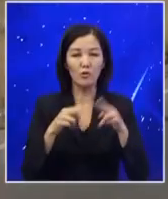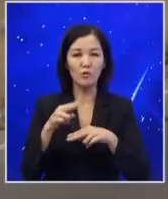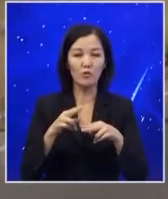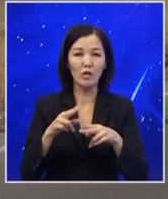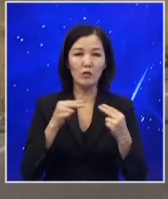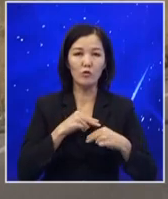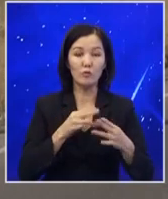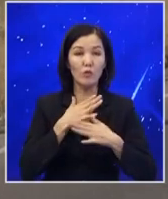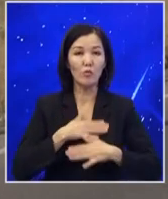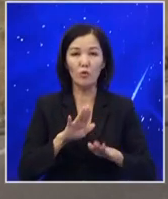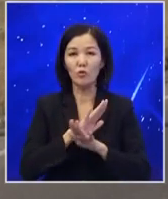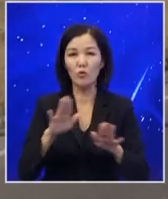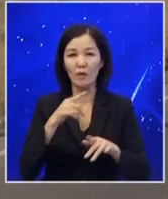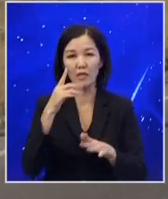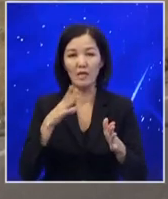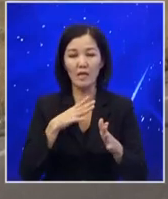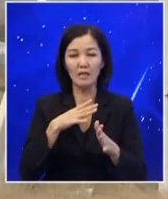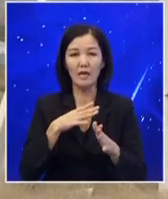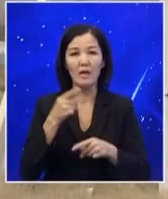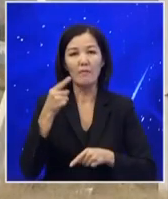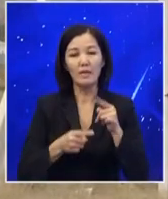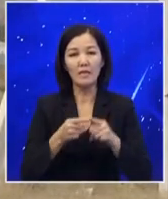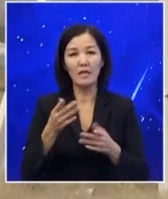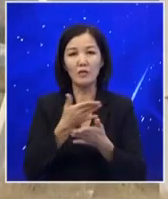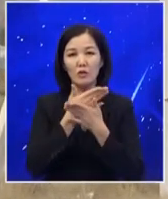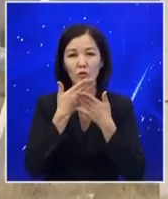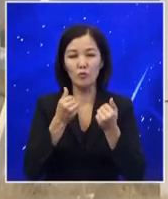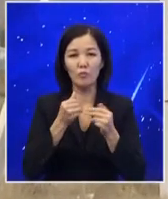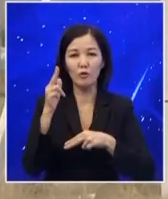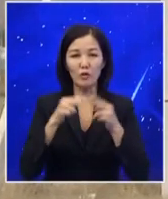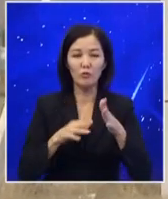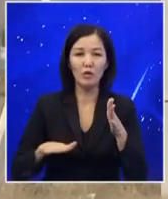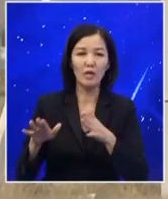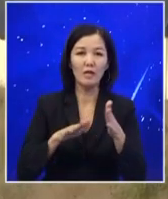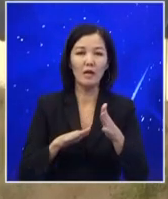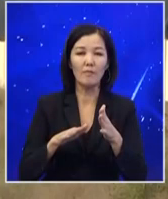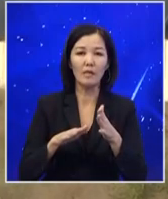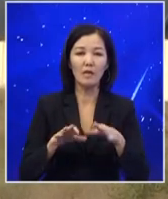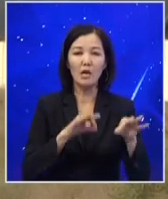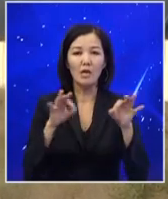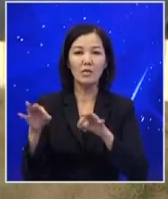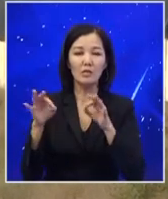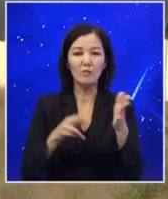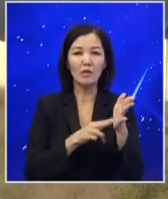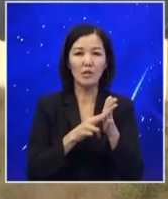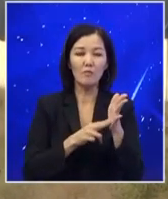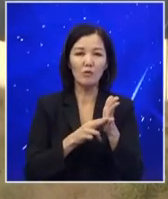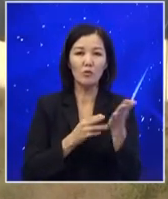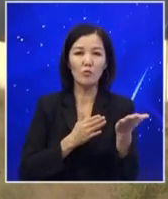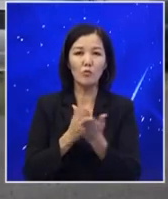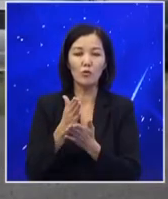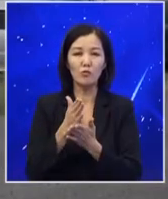жұмысына көңілі толмайтынын жеткізді. Бәсекелестік болмағандықтан индустриялық аймақта жылжымалы құрамның темір жол арқылы өту